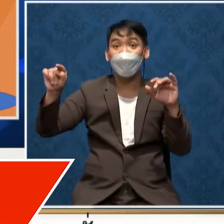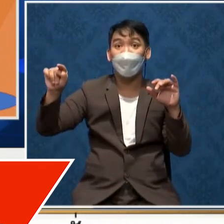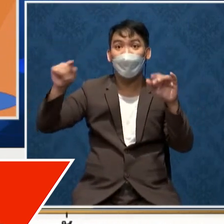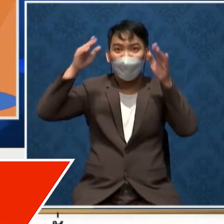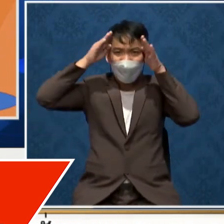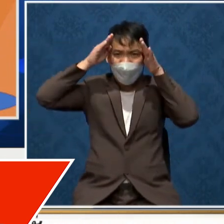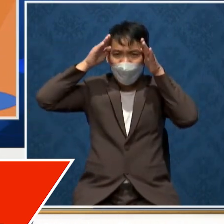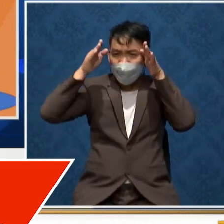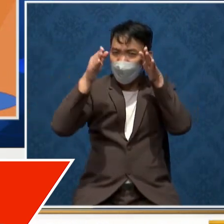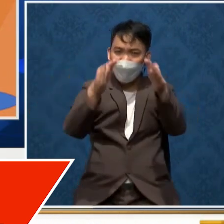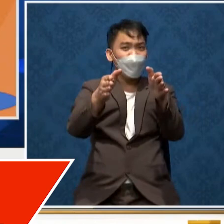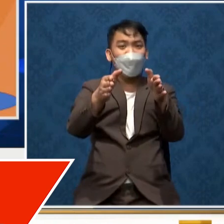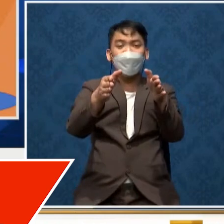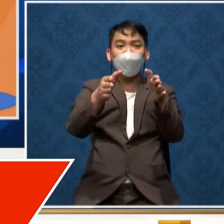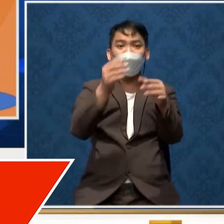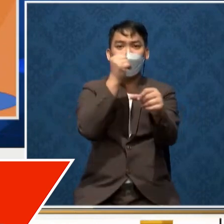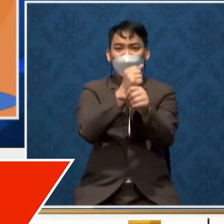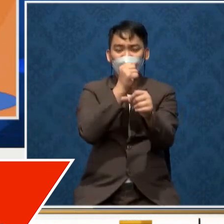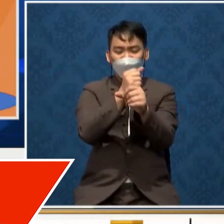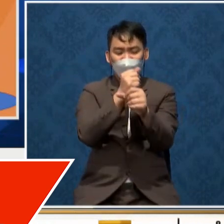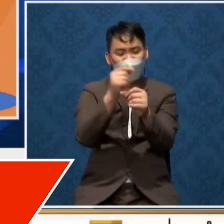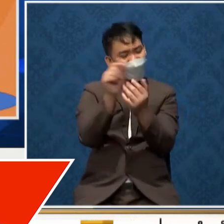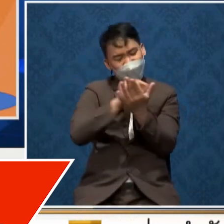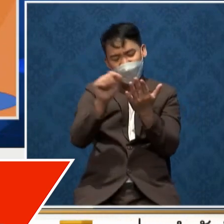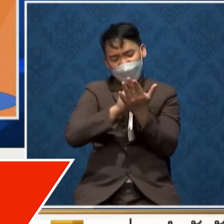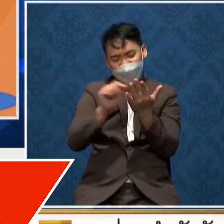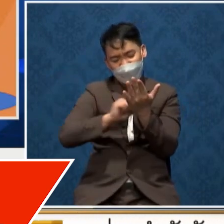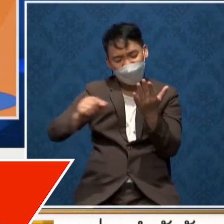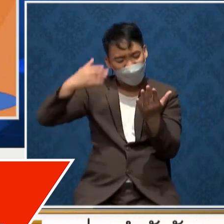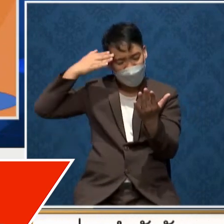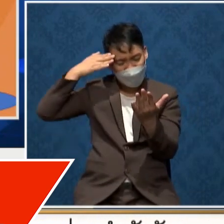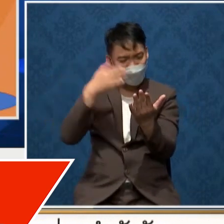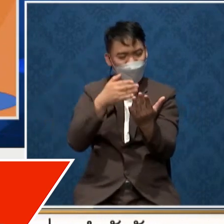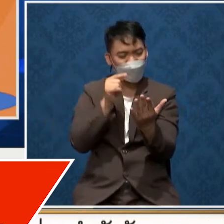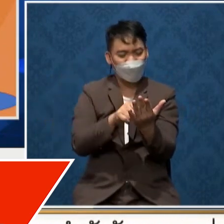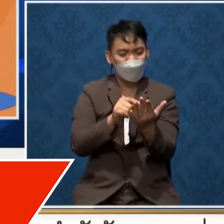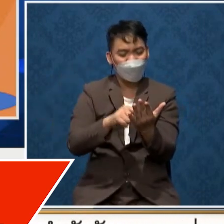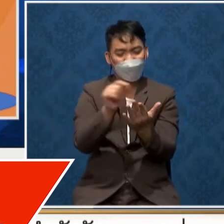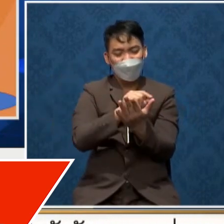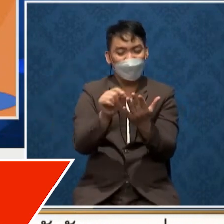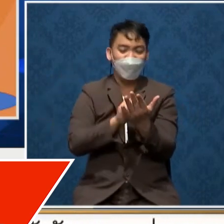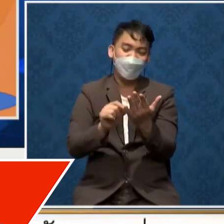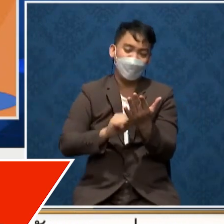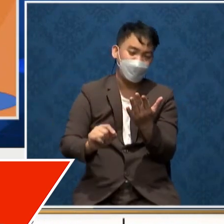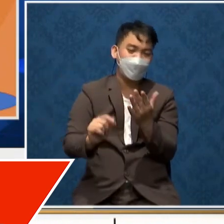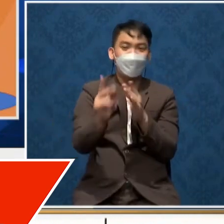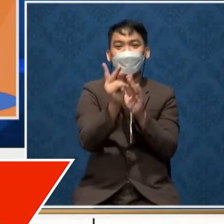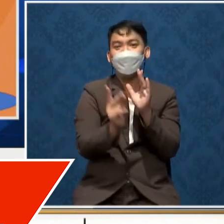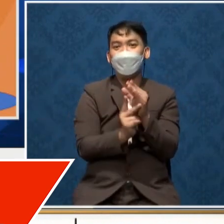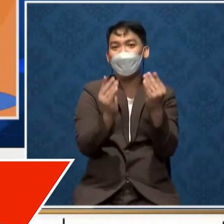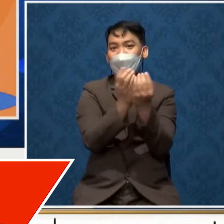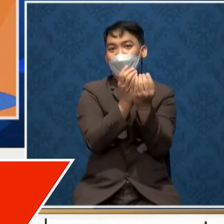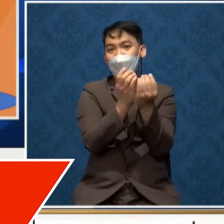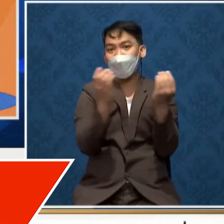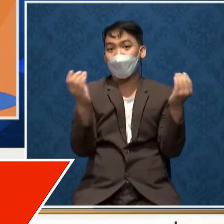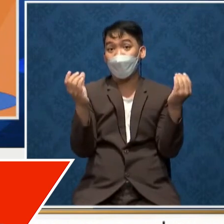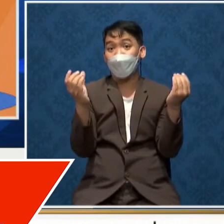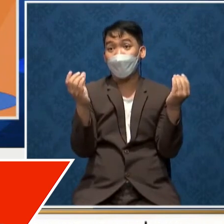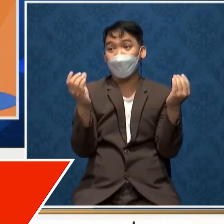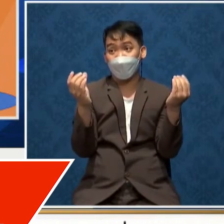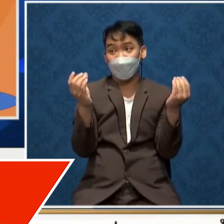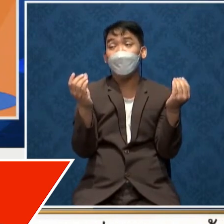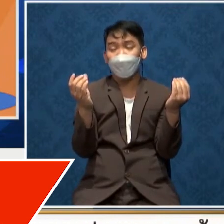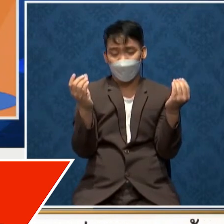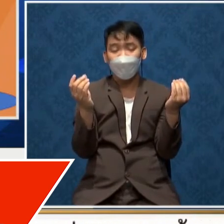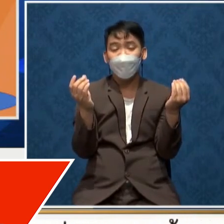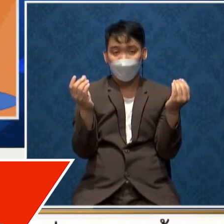จ่อต่อการเขียนเนื้อความในรัฐธรรมนูญที่ปรากฏเพื่อให้หน่วยที่เกี่ยวข้